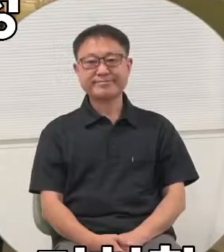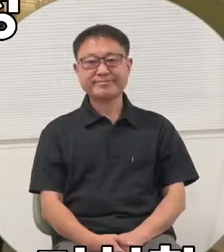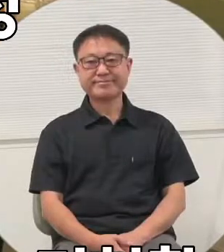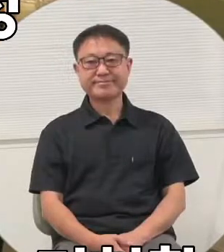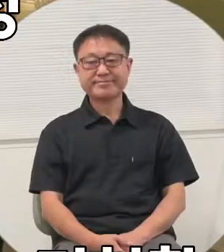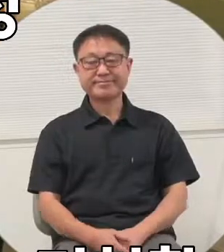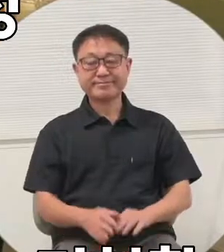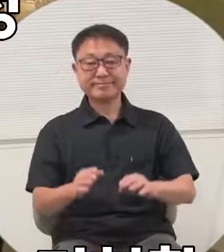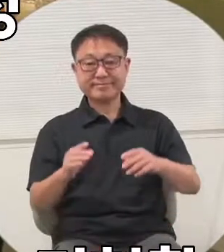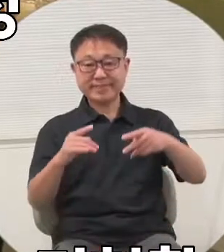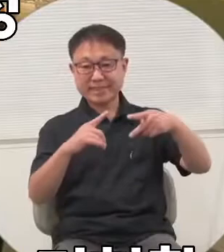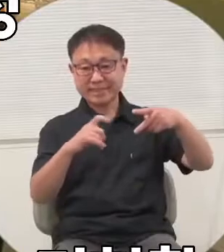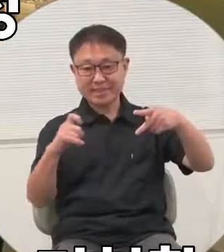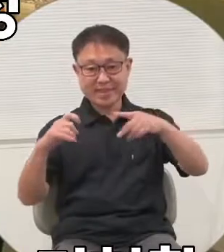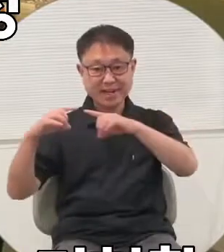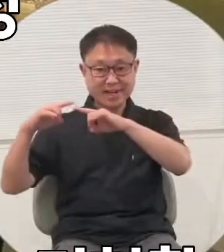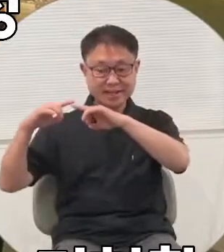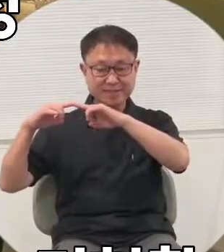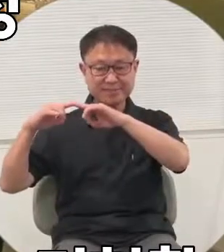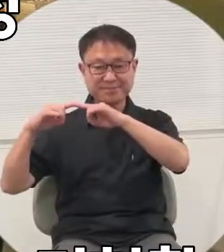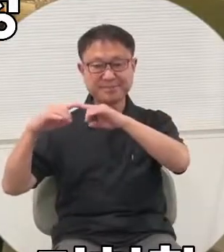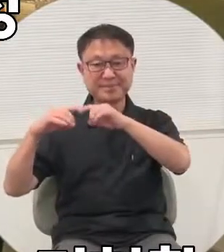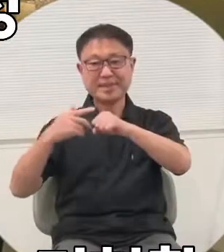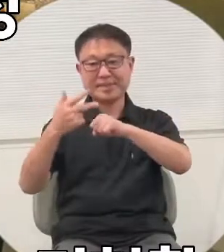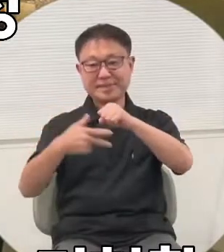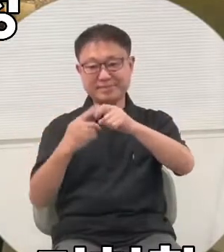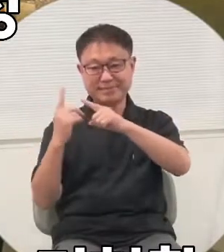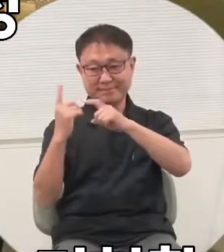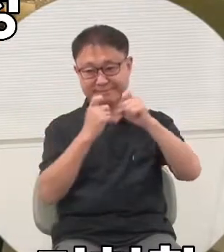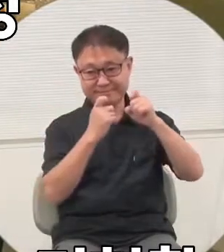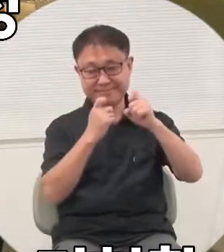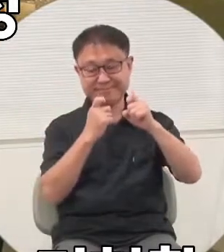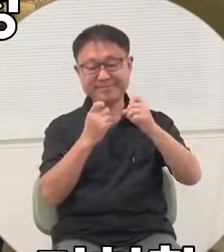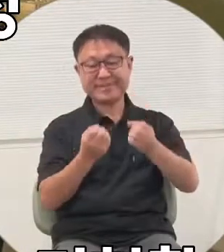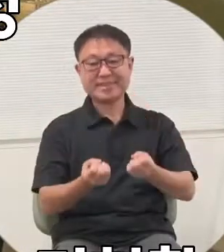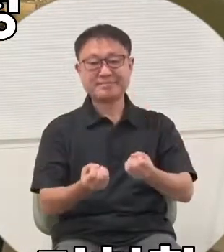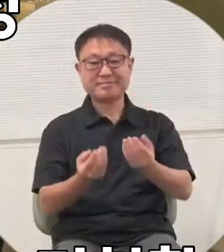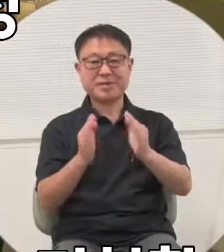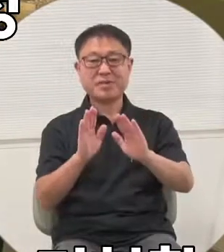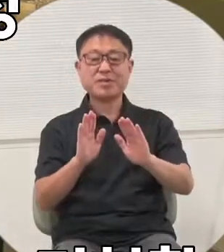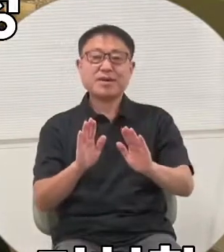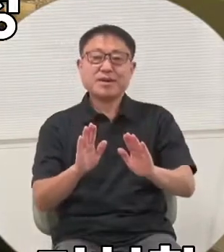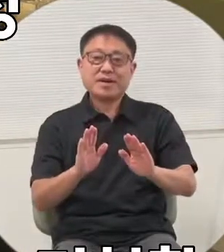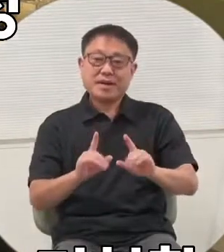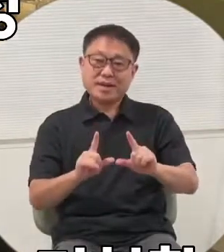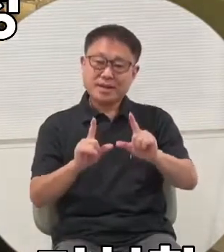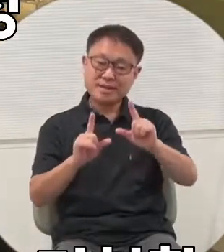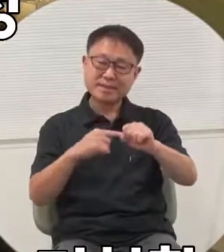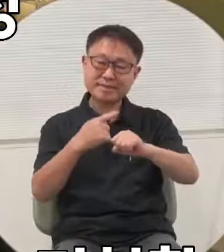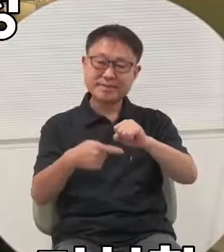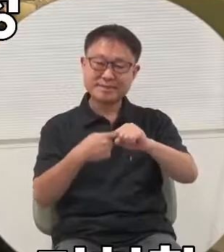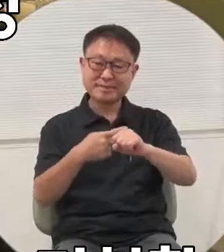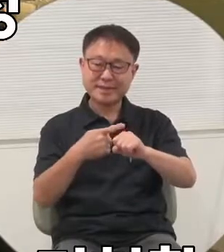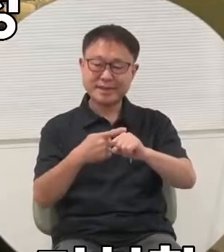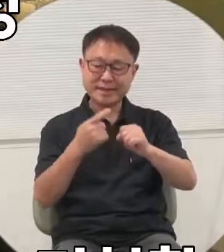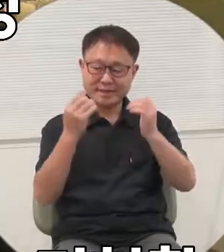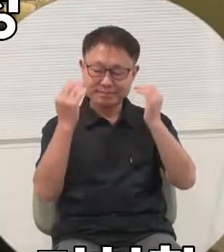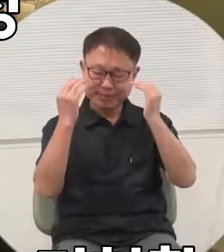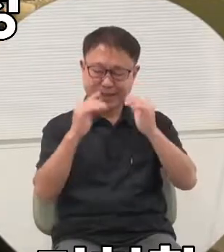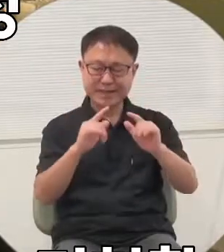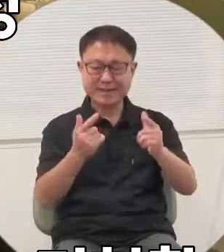네, 서대문 공동체 라디오 미니 FM 7주년 기념입니다. 올해는 좀 다사다난했던 한 해죠. 네,